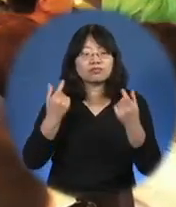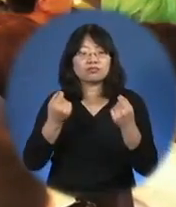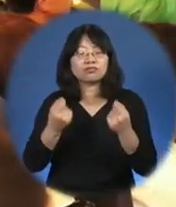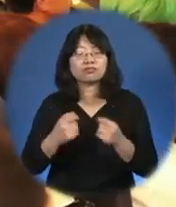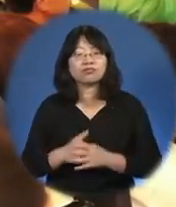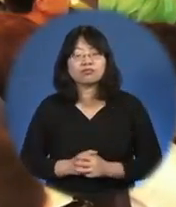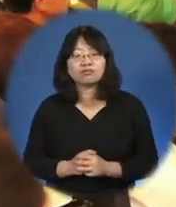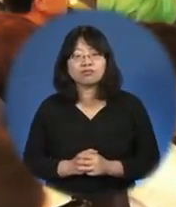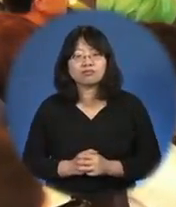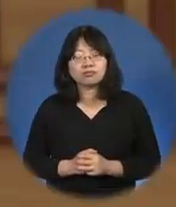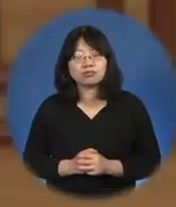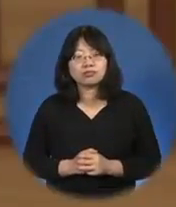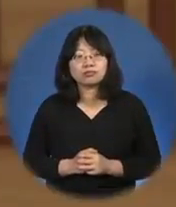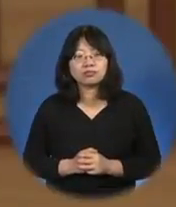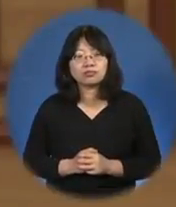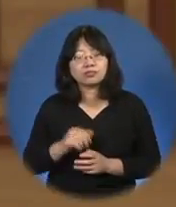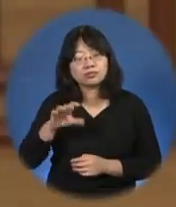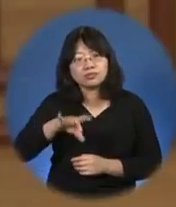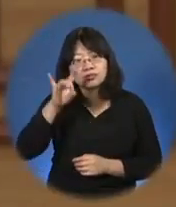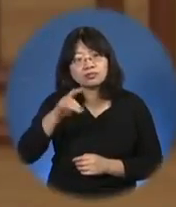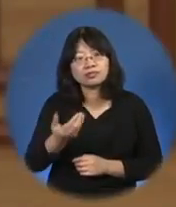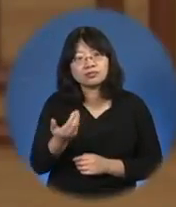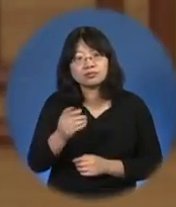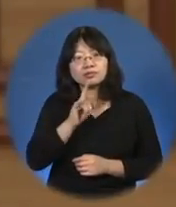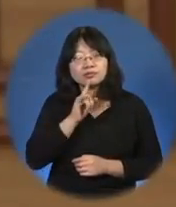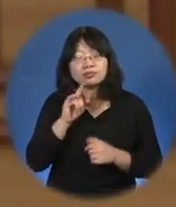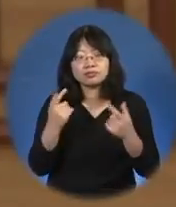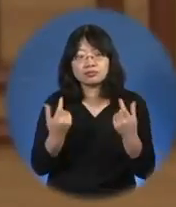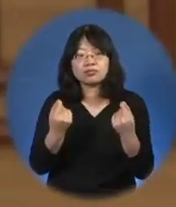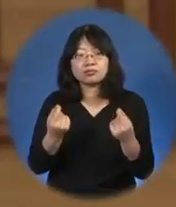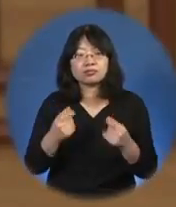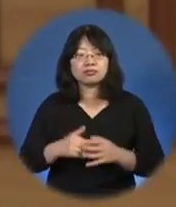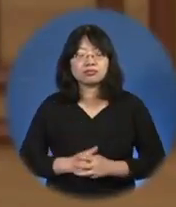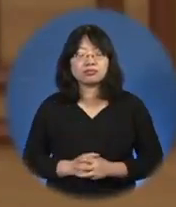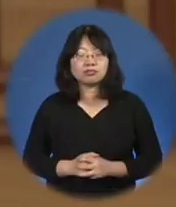것 같습니다. 우선 아까 말씀드린 대로